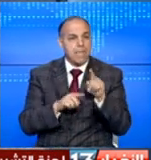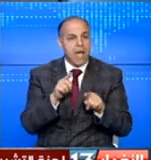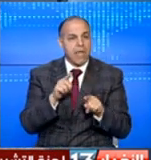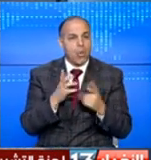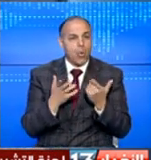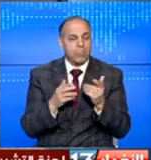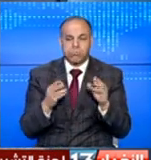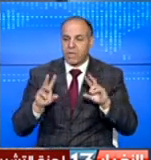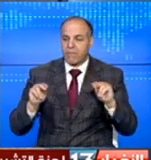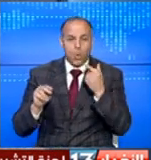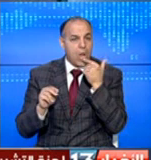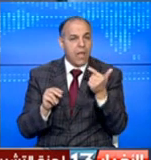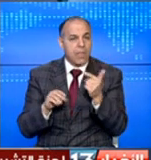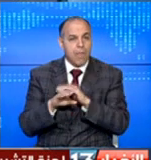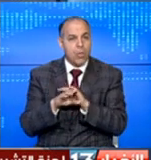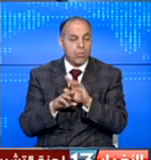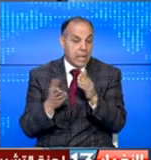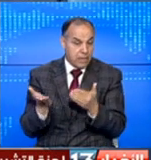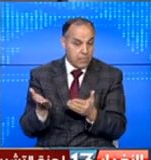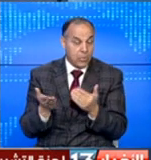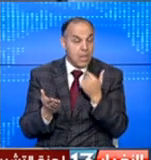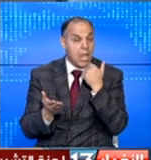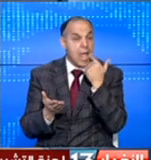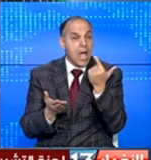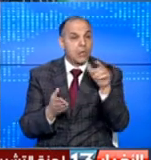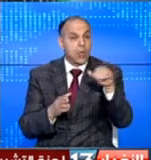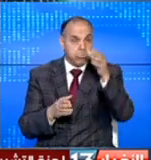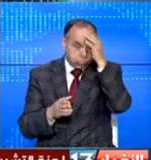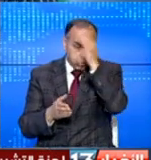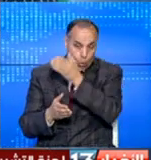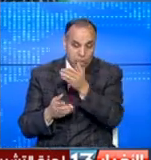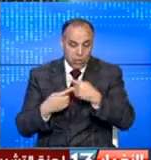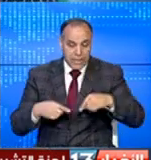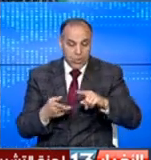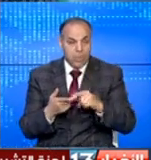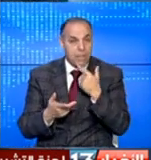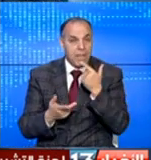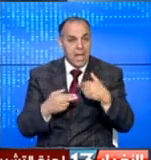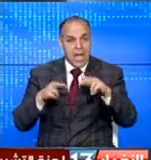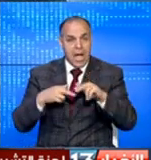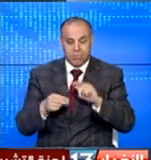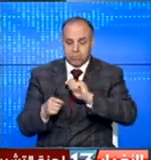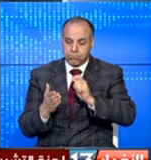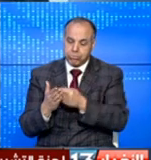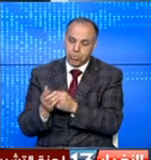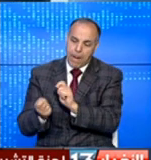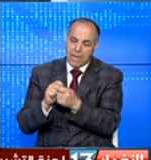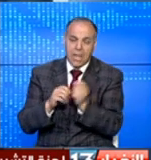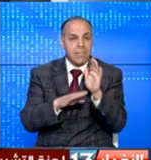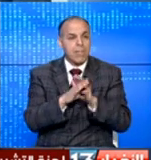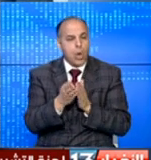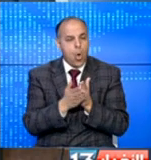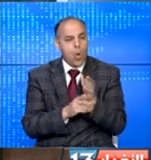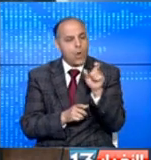تجارب المقارنة في علاقة بهذه المسألة. وقد دعا الخبراء خلال الجلسة إلى إعادة الصياغة باتجاه ضمان